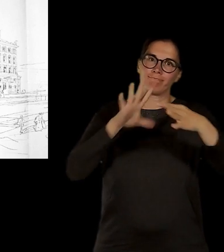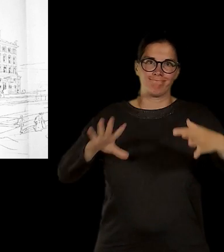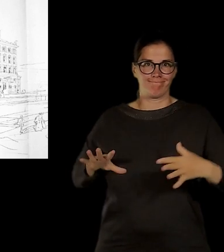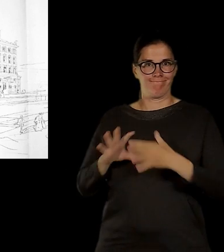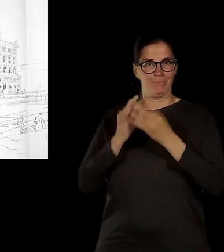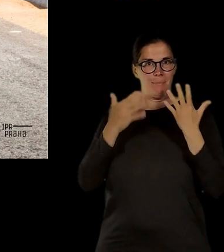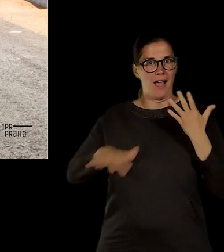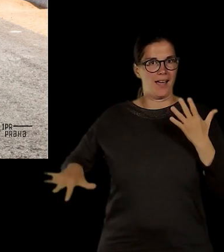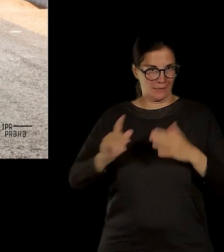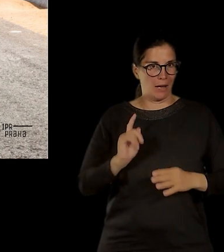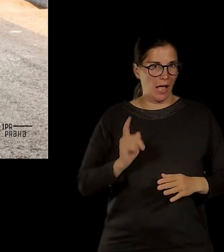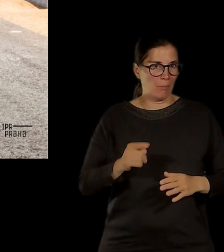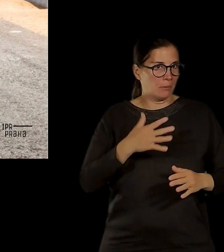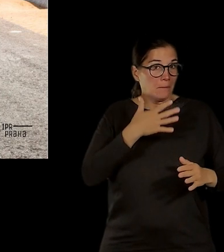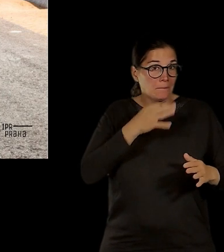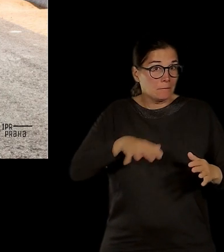předprostor.